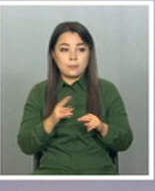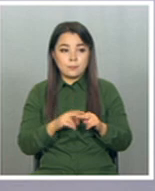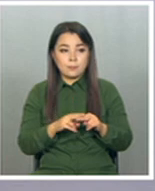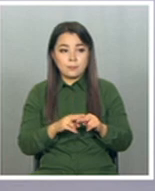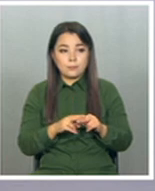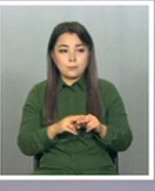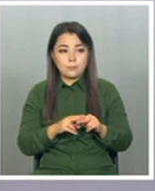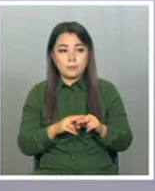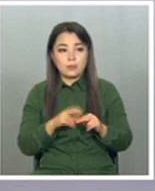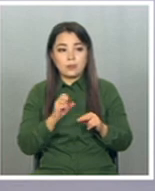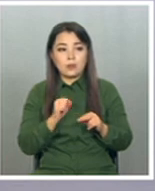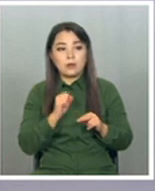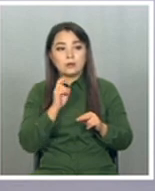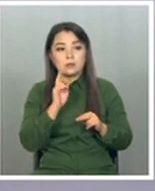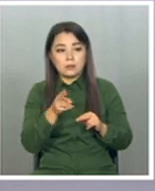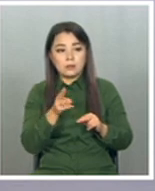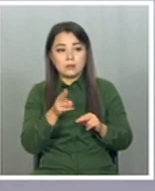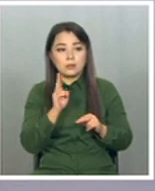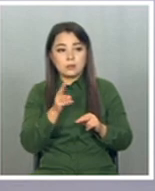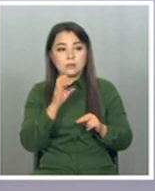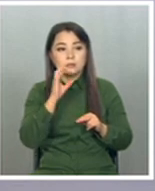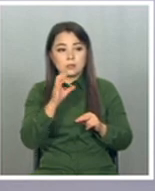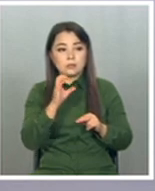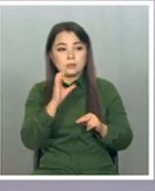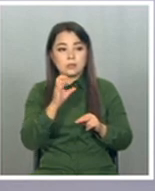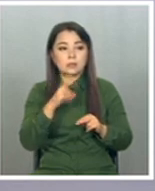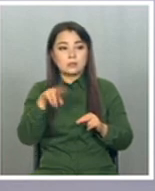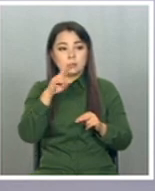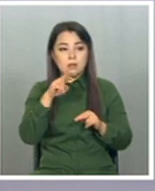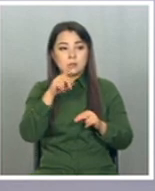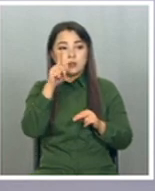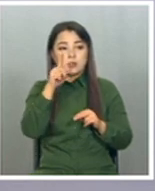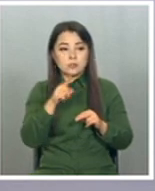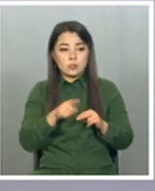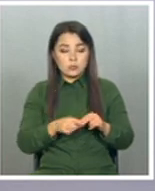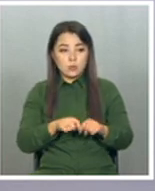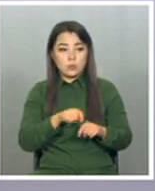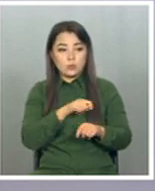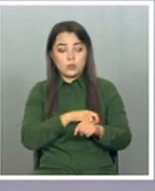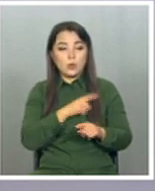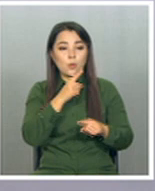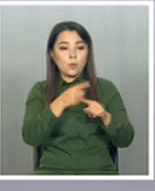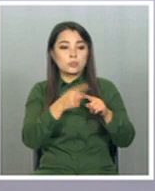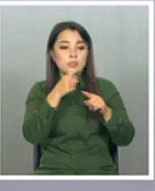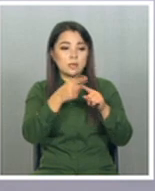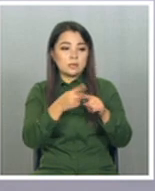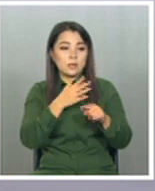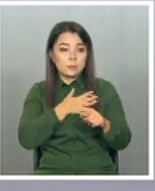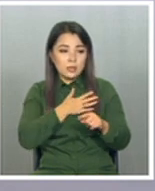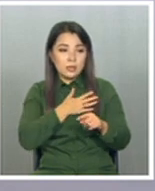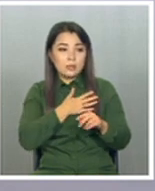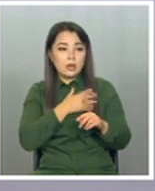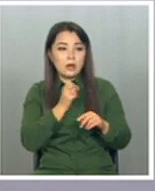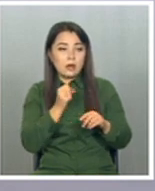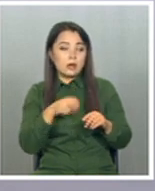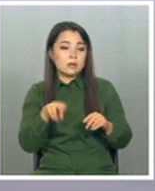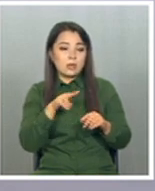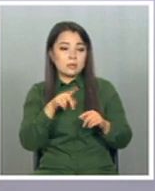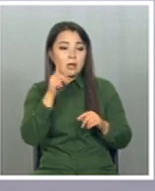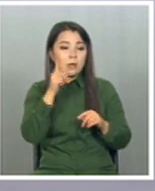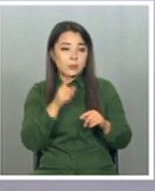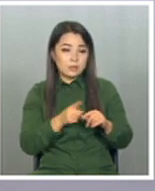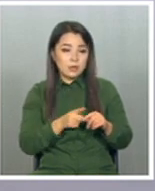мінекей қарайық, АК, КЦ, ЦД кесінділерінің ұзындықтарының қосындысы бізде мынау АД